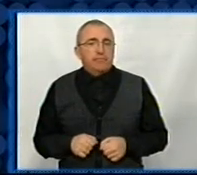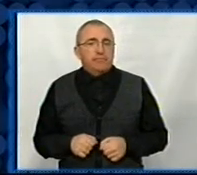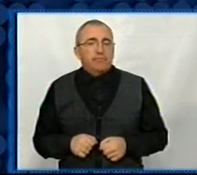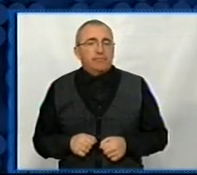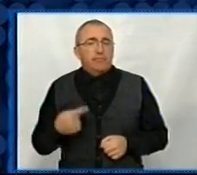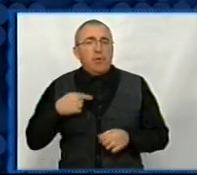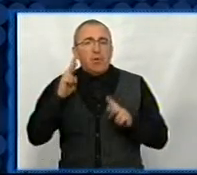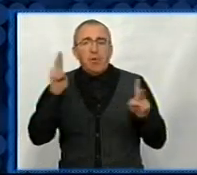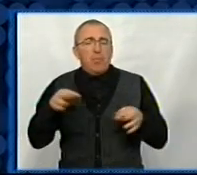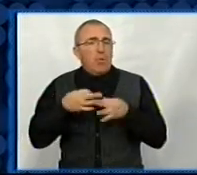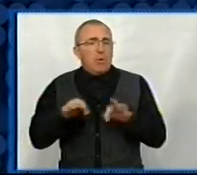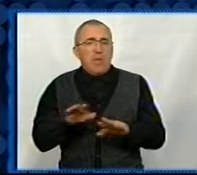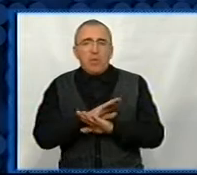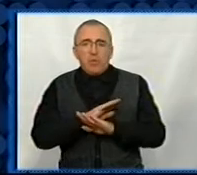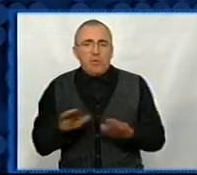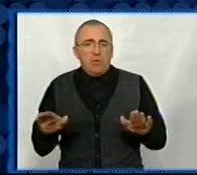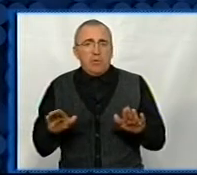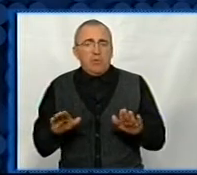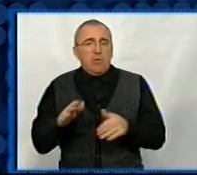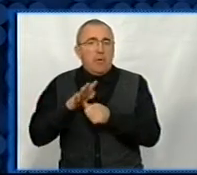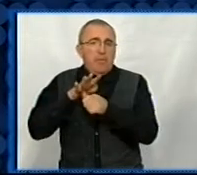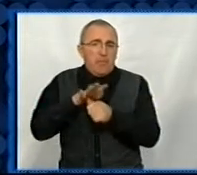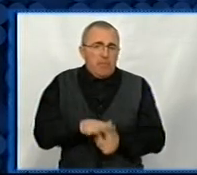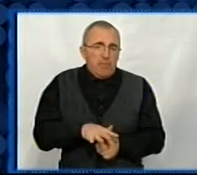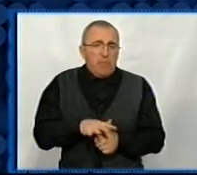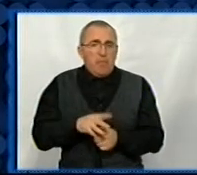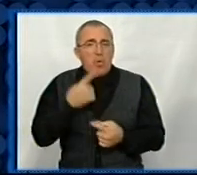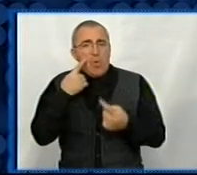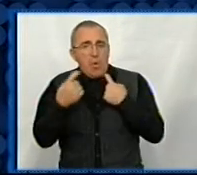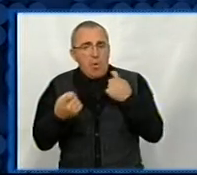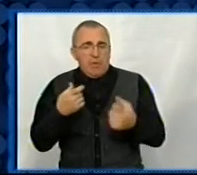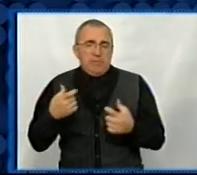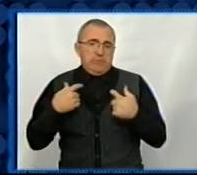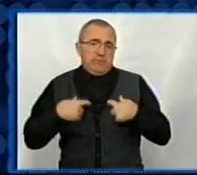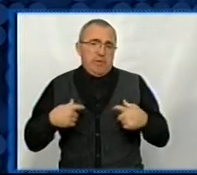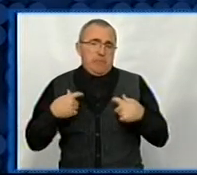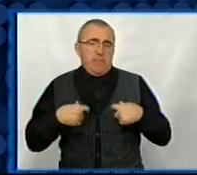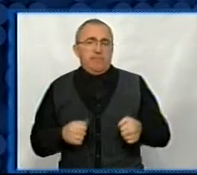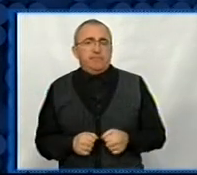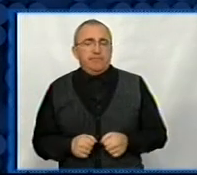користуватися. Я нікому не дозволяю принижувати і ображати себе.